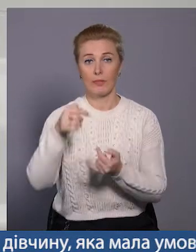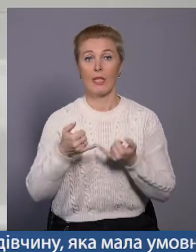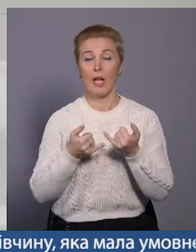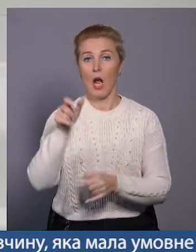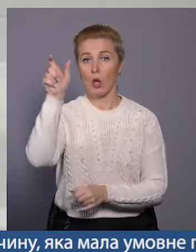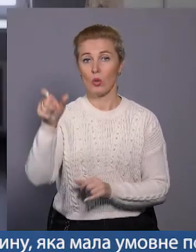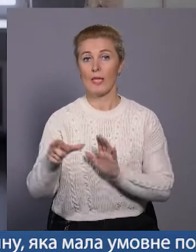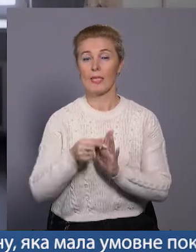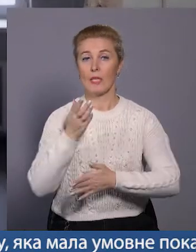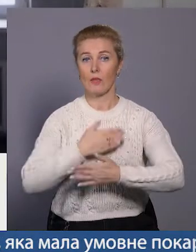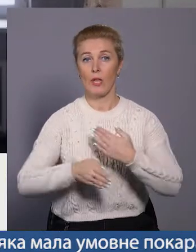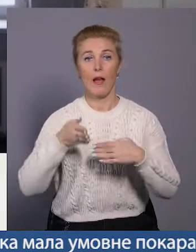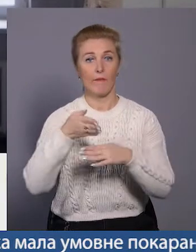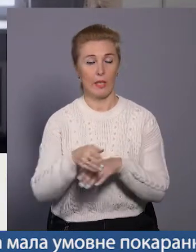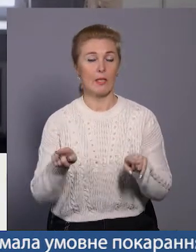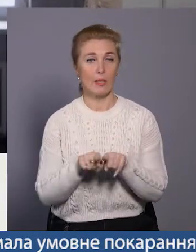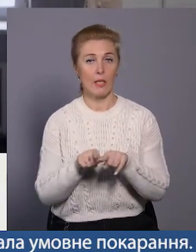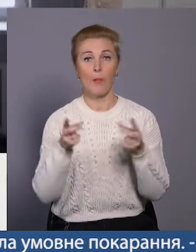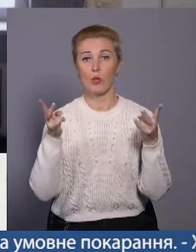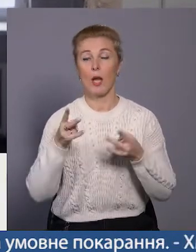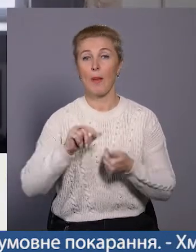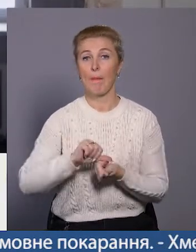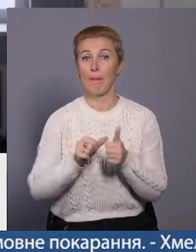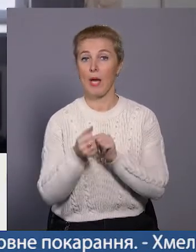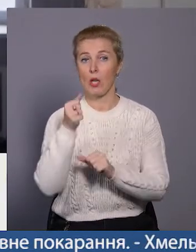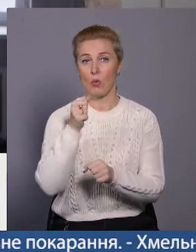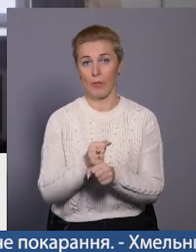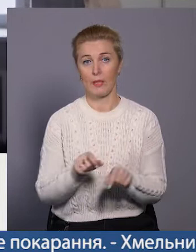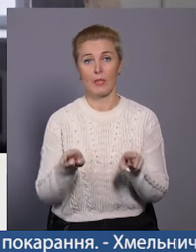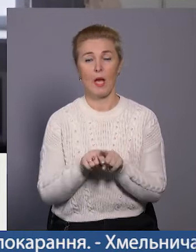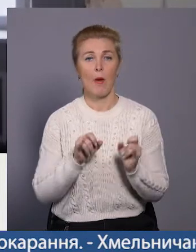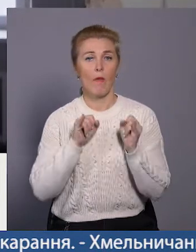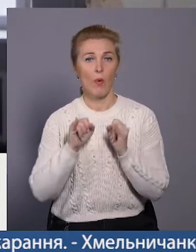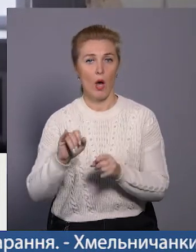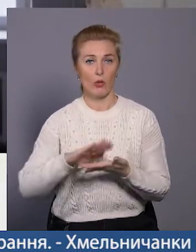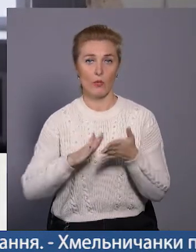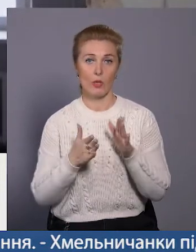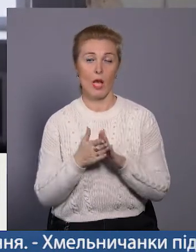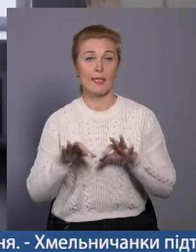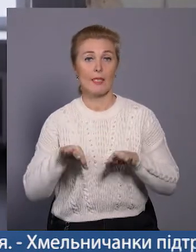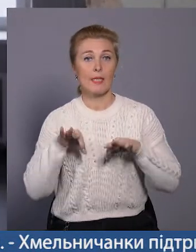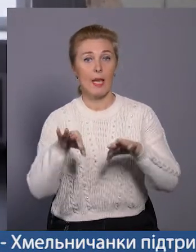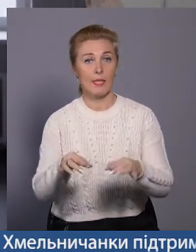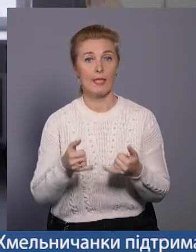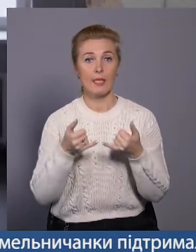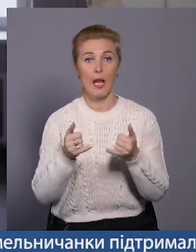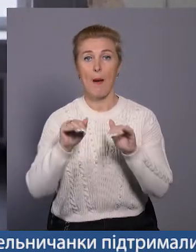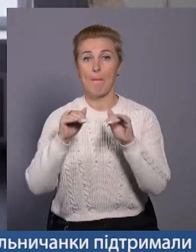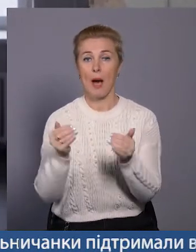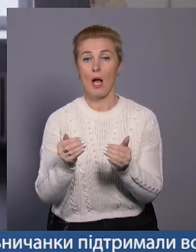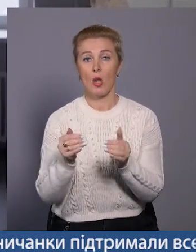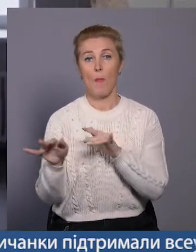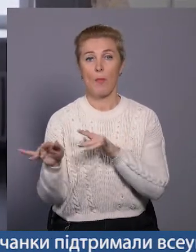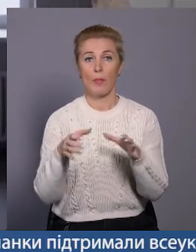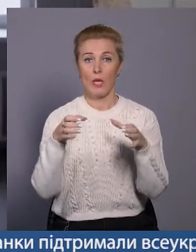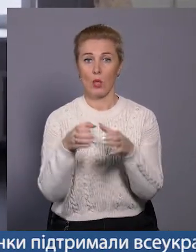інвалідністю. Вхід ми маємо так само переробити повністю, бо він трошки в поганому стані. Заїзд буде для маломобільних груп,